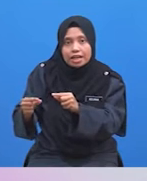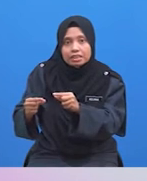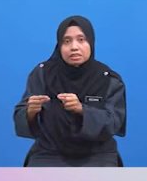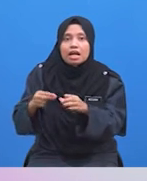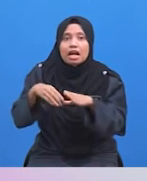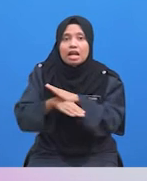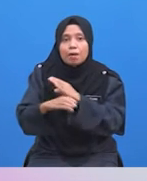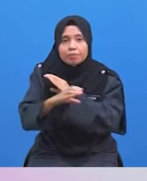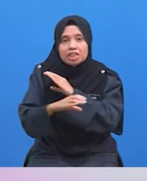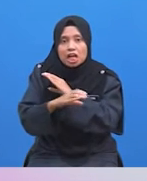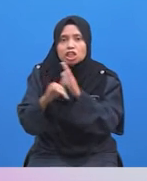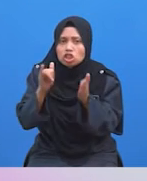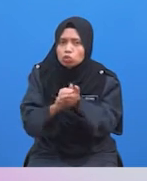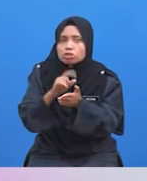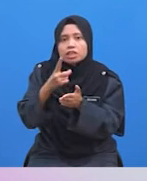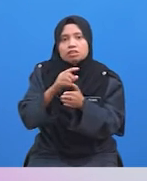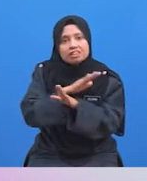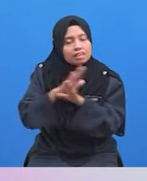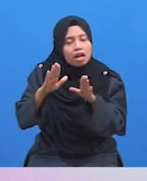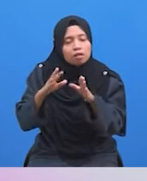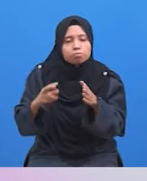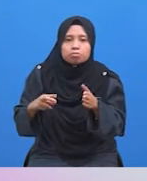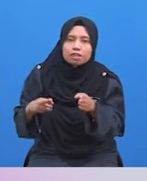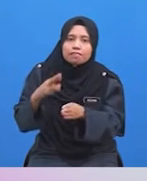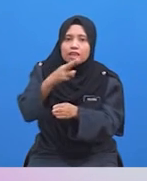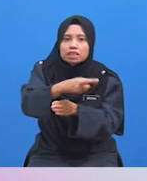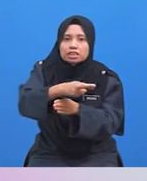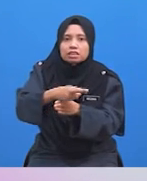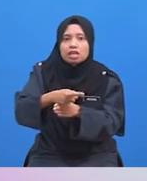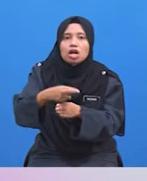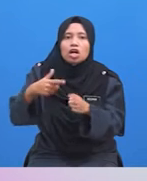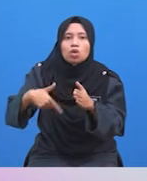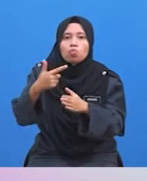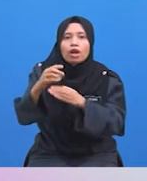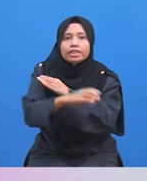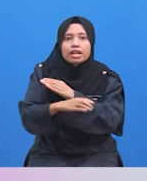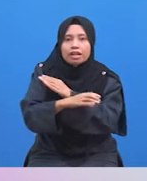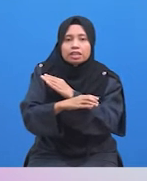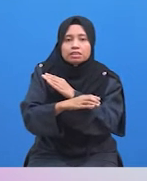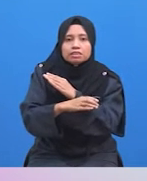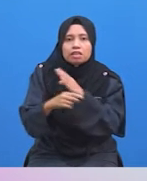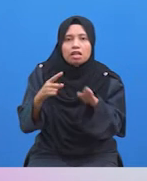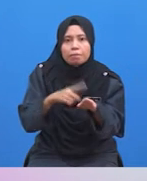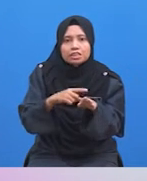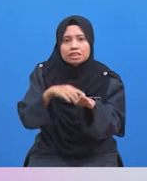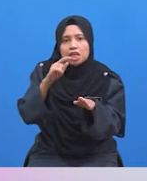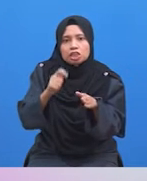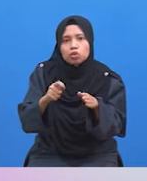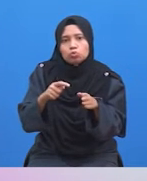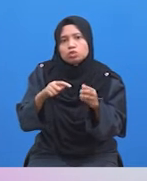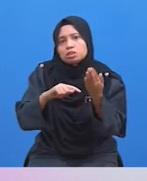dalam negara situ sahaja tanpa pemerintah sempadan antara bangsa dalam tempoh masa tertentu